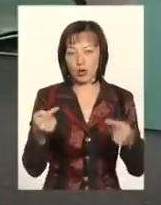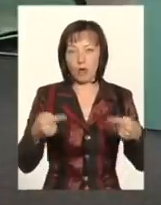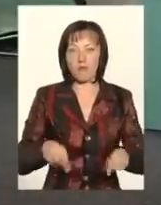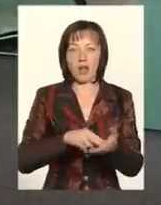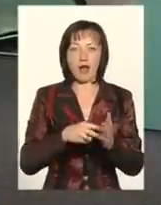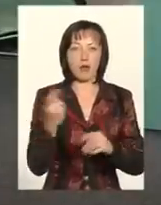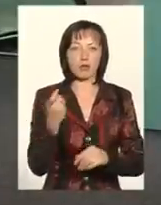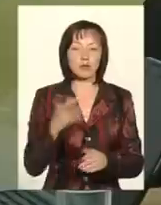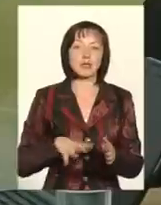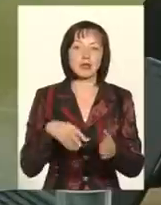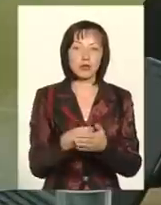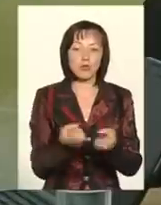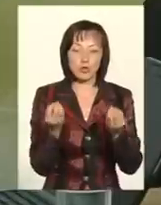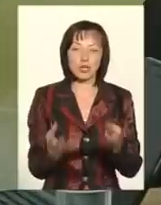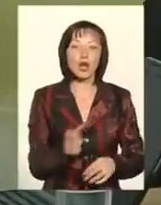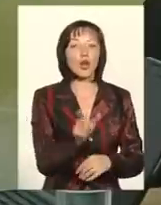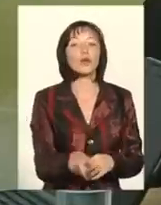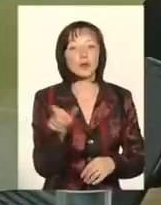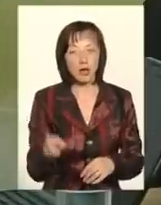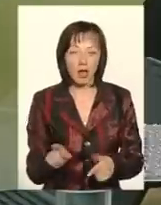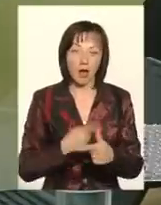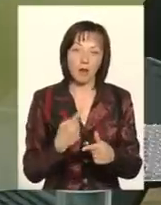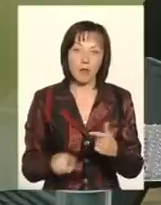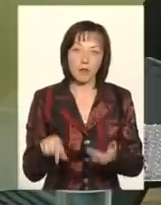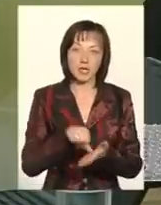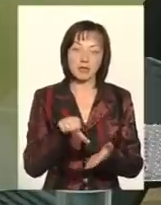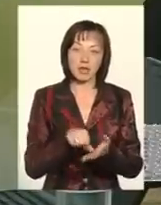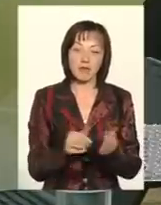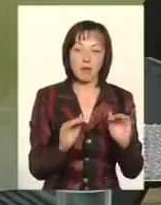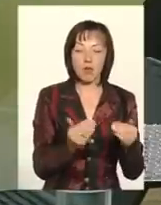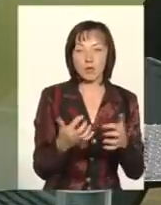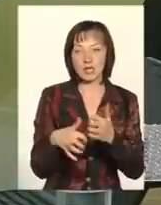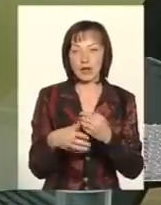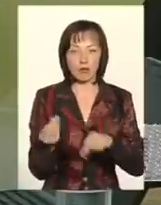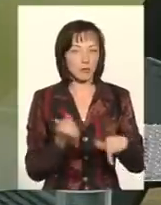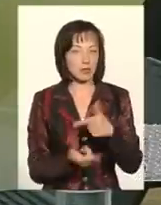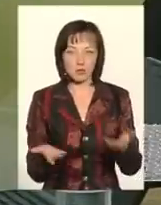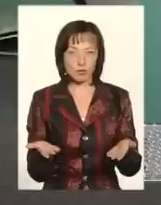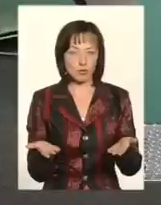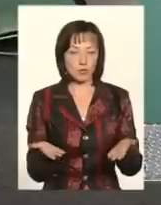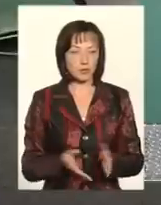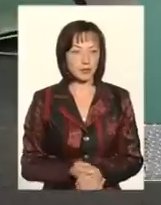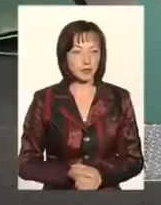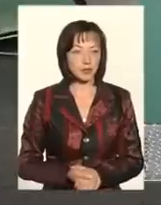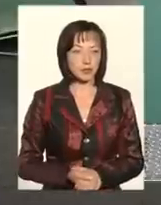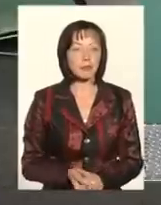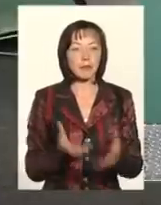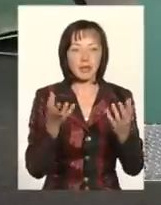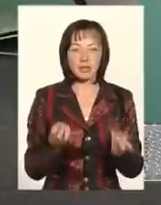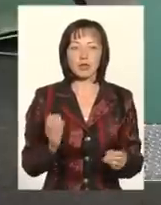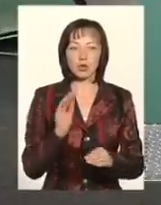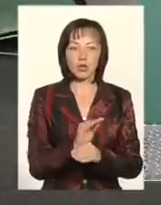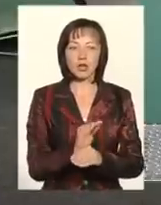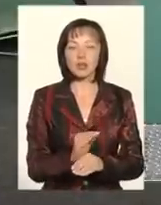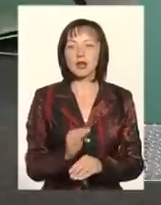економіки за рахунок простих фізичних осіб або представників малого та середнього бізнесу так само ще ще додати той